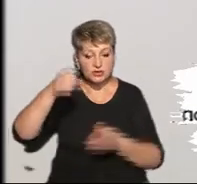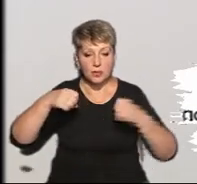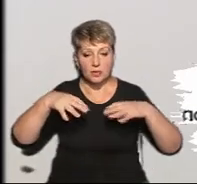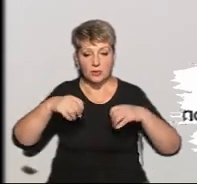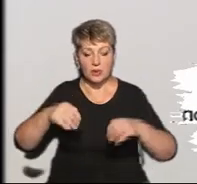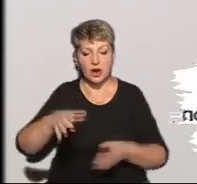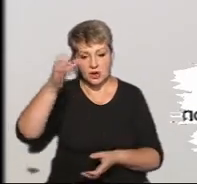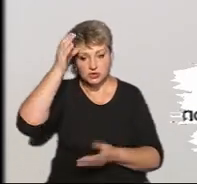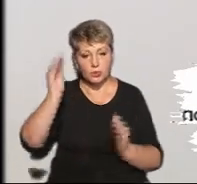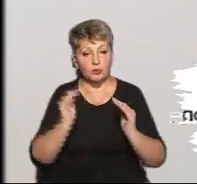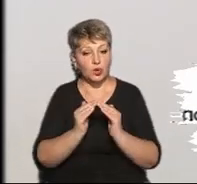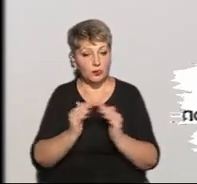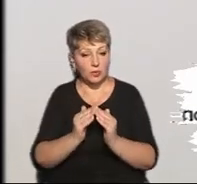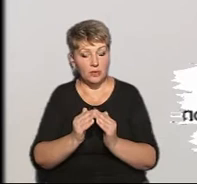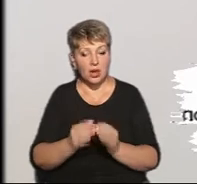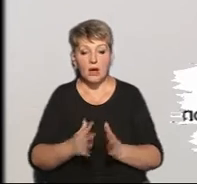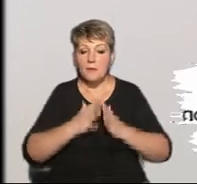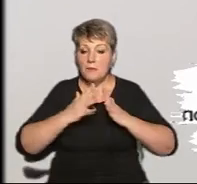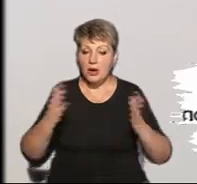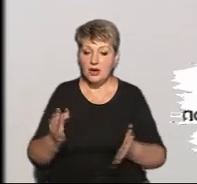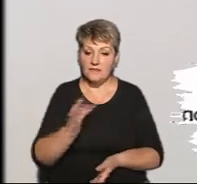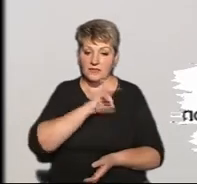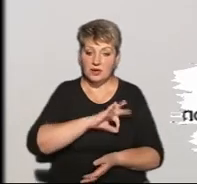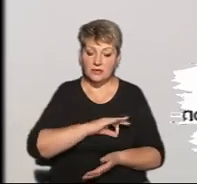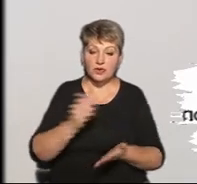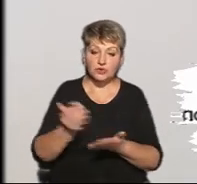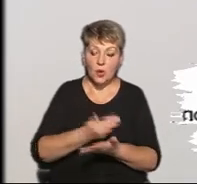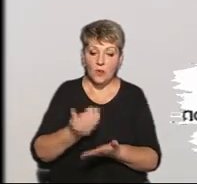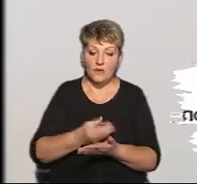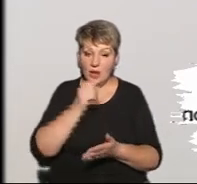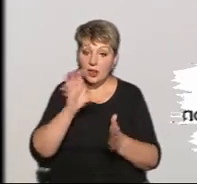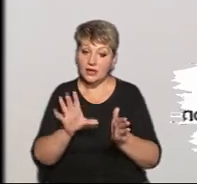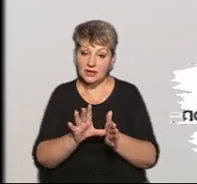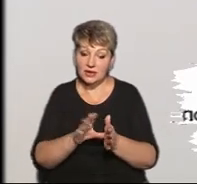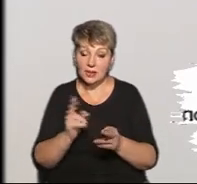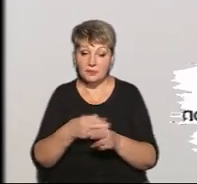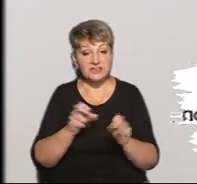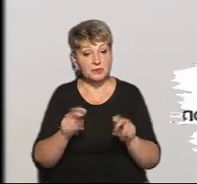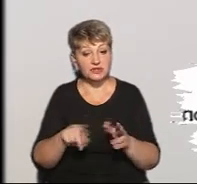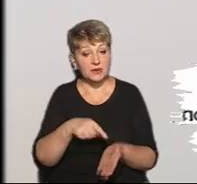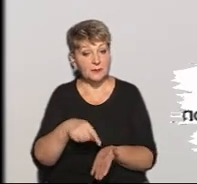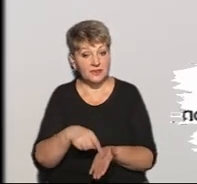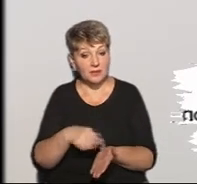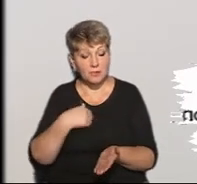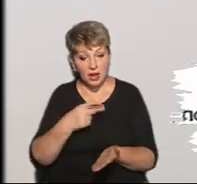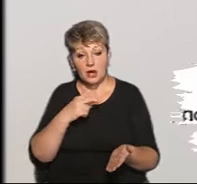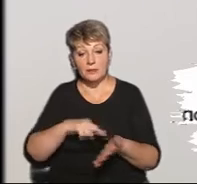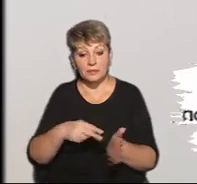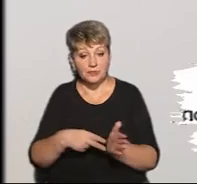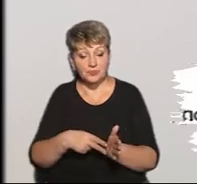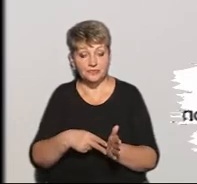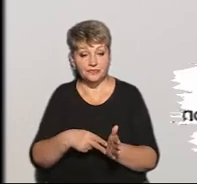розумний будинок, максимальне використання відновлювальних джерел енергії. Безпечне місто. Ми передбачаємо під